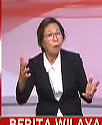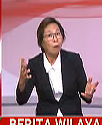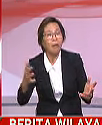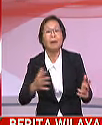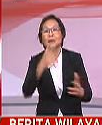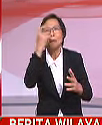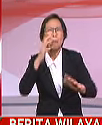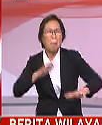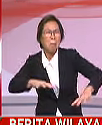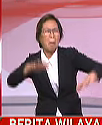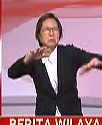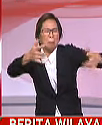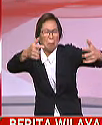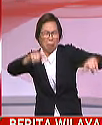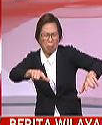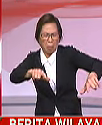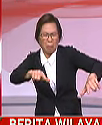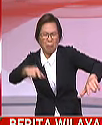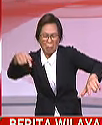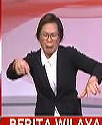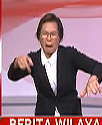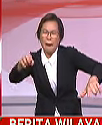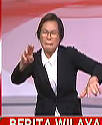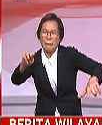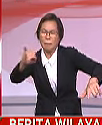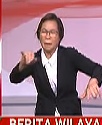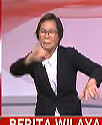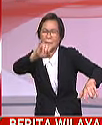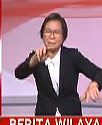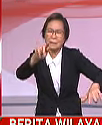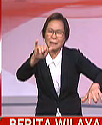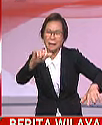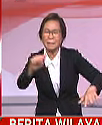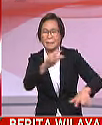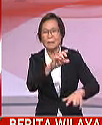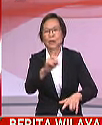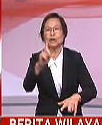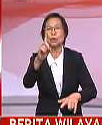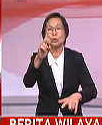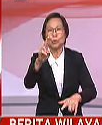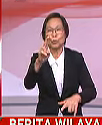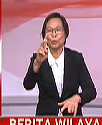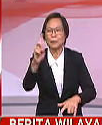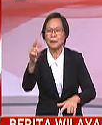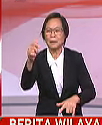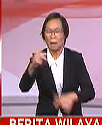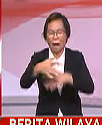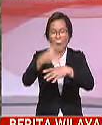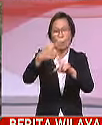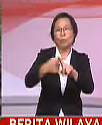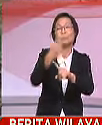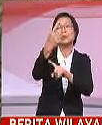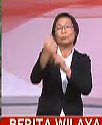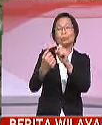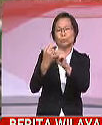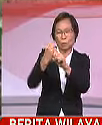susulan daripada banjir yang melanda kawasan Permai Jaya, Desa Senadin dan Tudan awal Januari tahun ini.